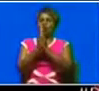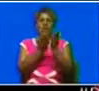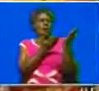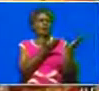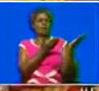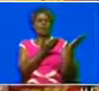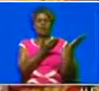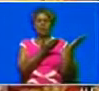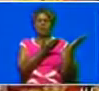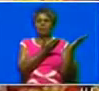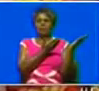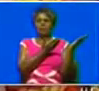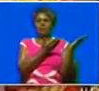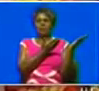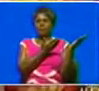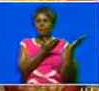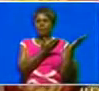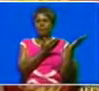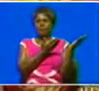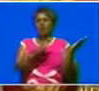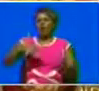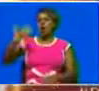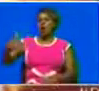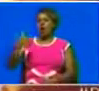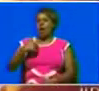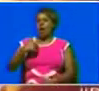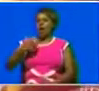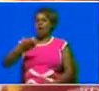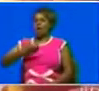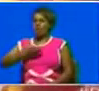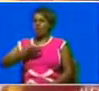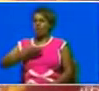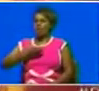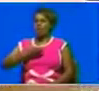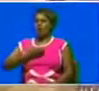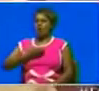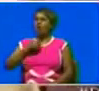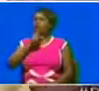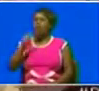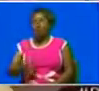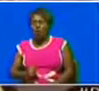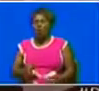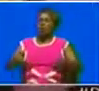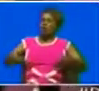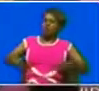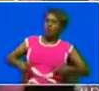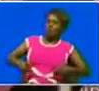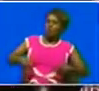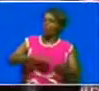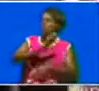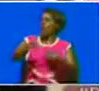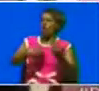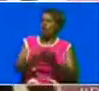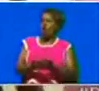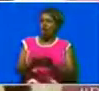Sema kila jambo lina mwenyewe. Si wakongwe, vijana wala kina mama